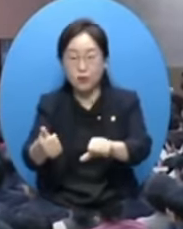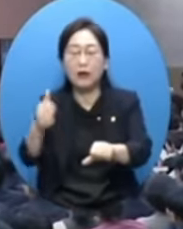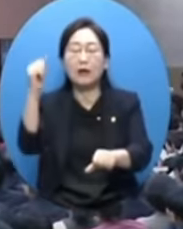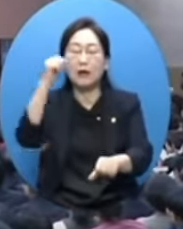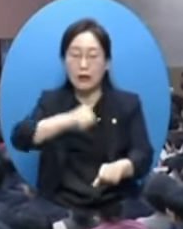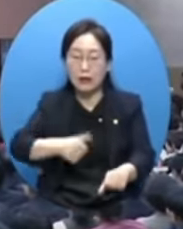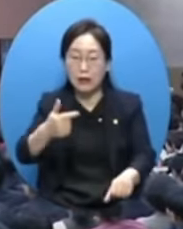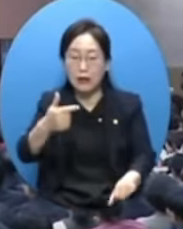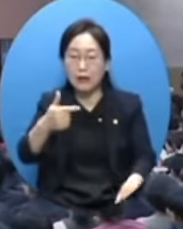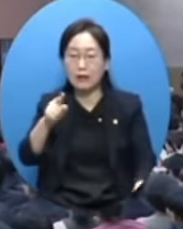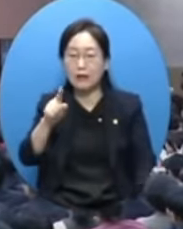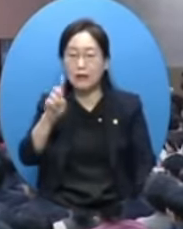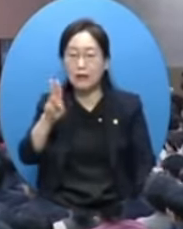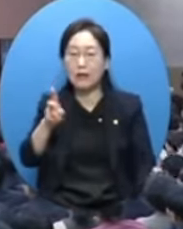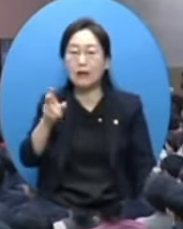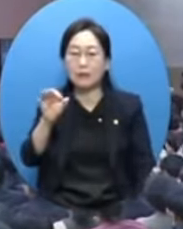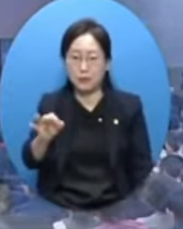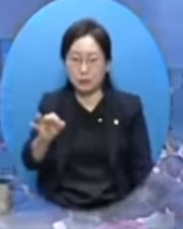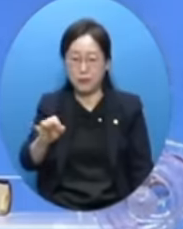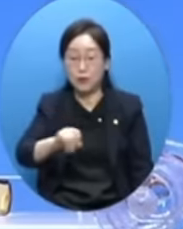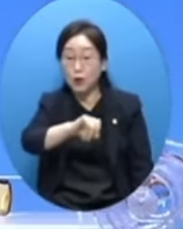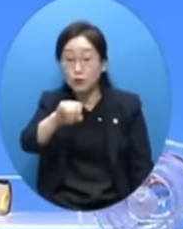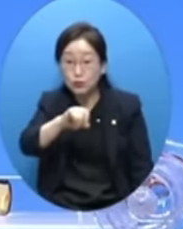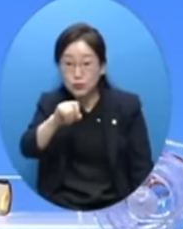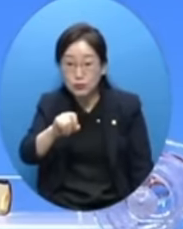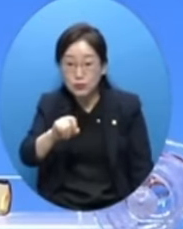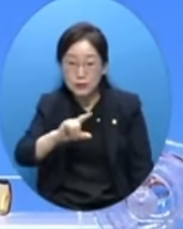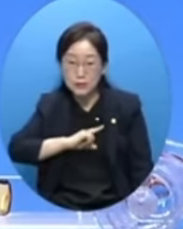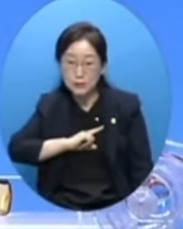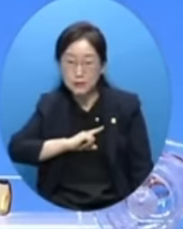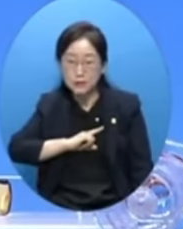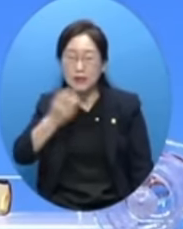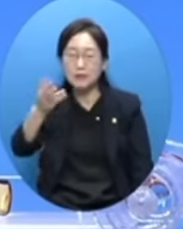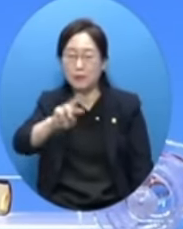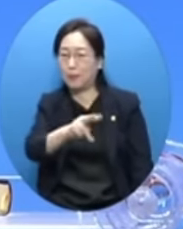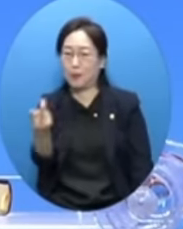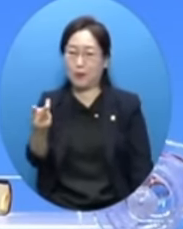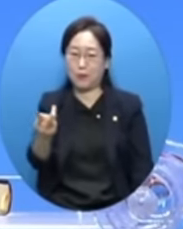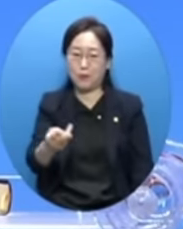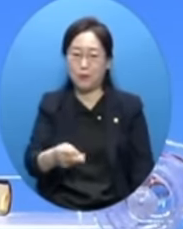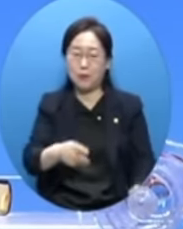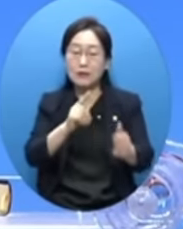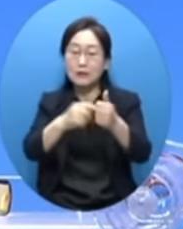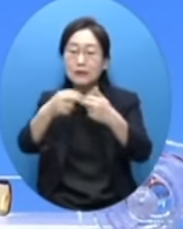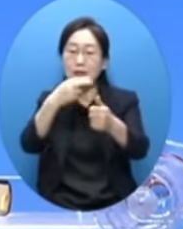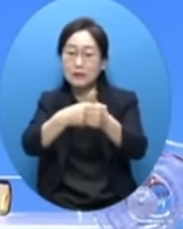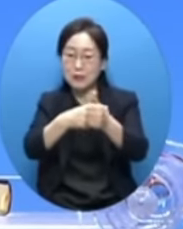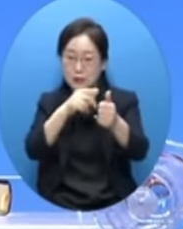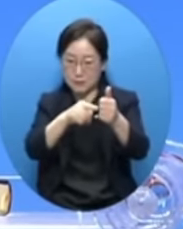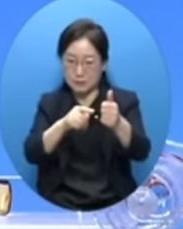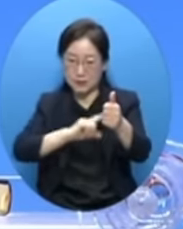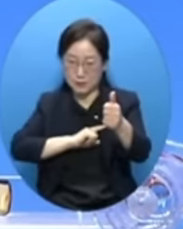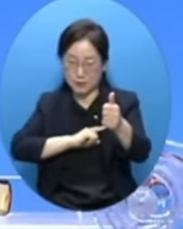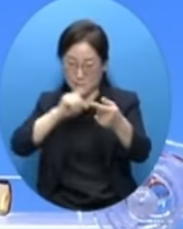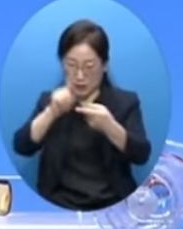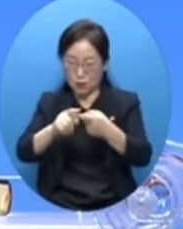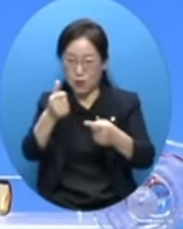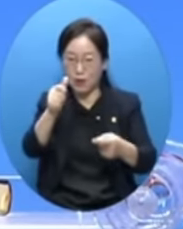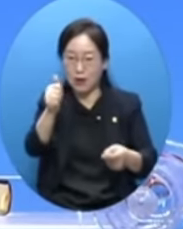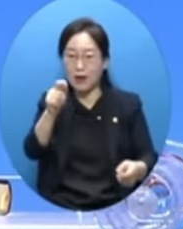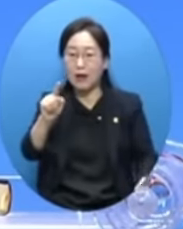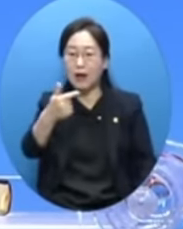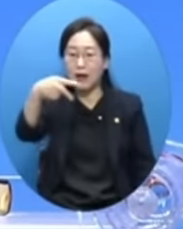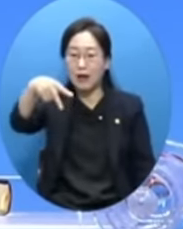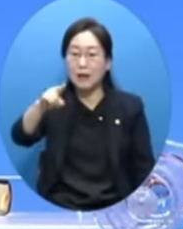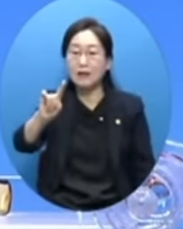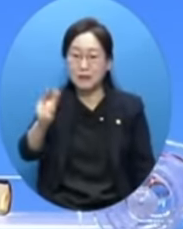나병균이라고 불렀는데 그 후에 그의 이름을 따서 한센병이라고 부르게 되었습니다. 구약 시대 또